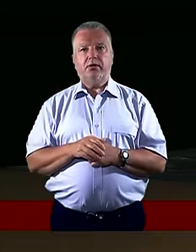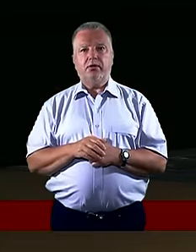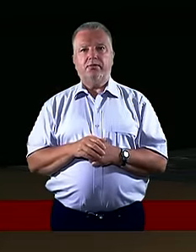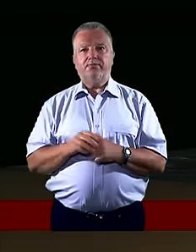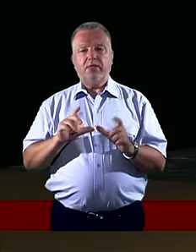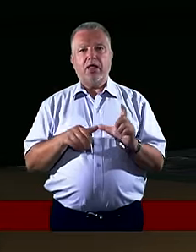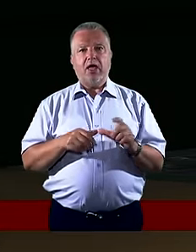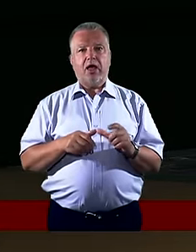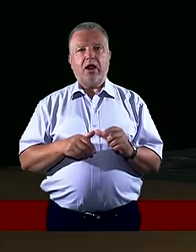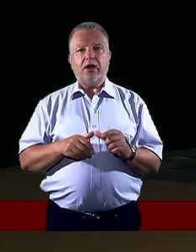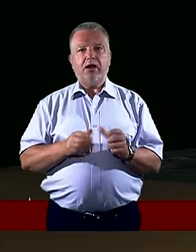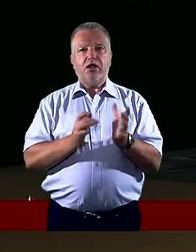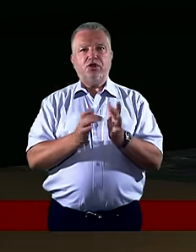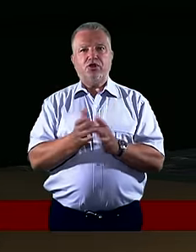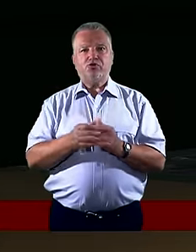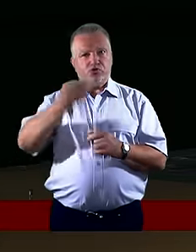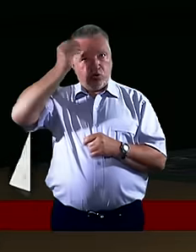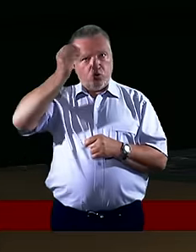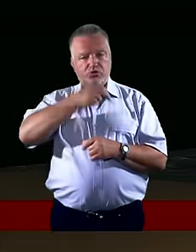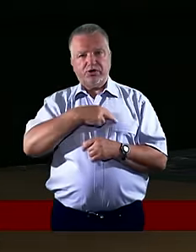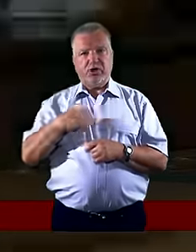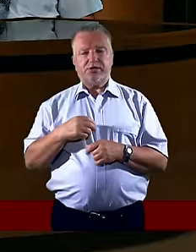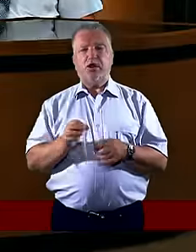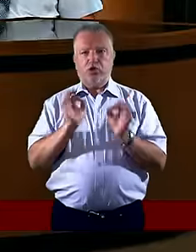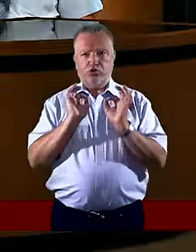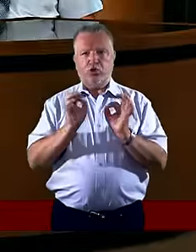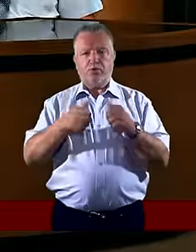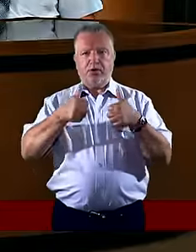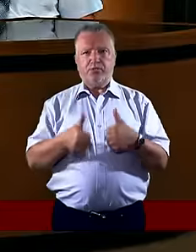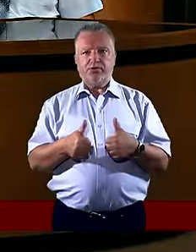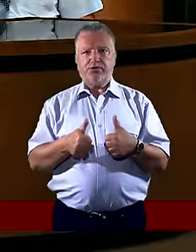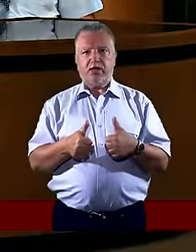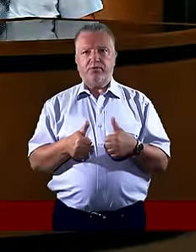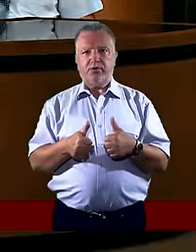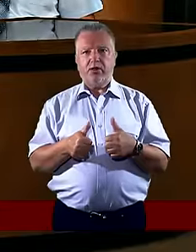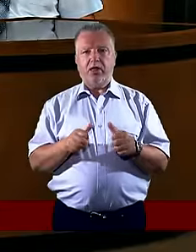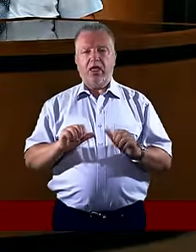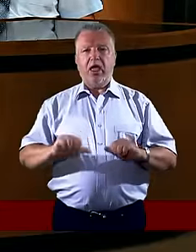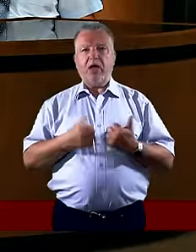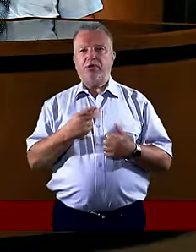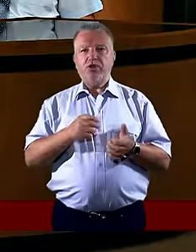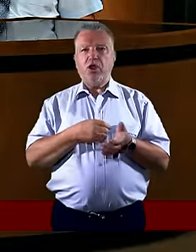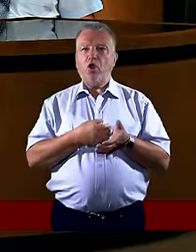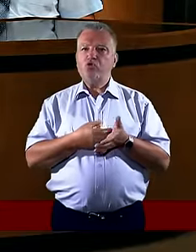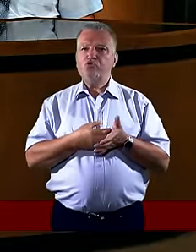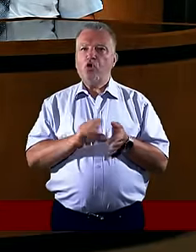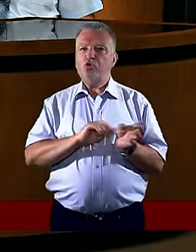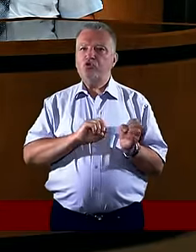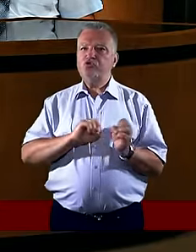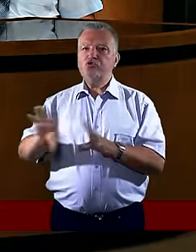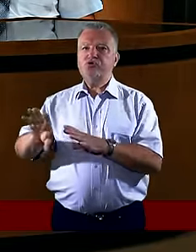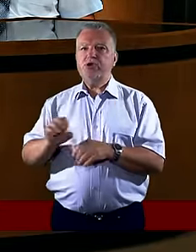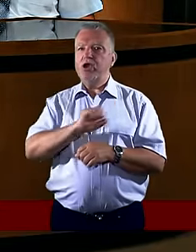prawda? Ale Pan Jezus nas uczy tej właściwej postawy, prawda? Żeby właśnie nie odrzucać